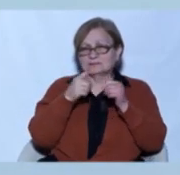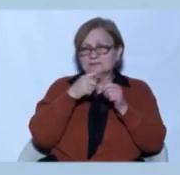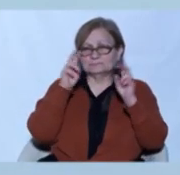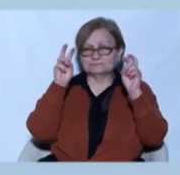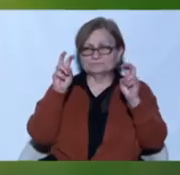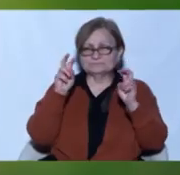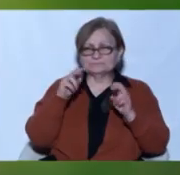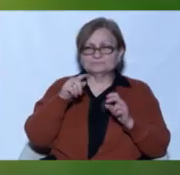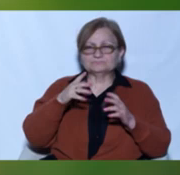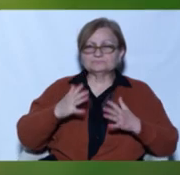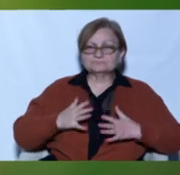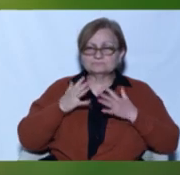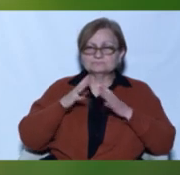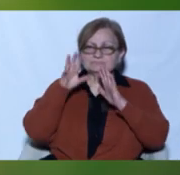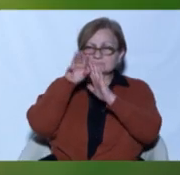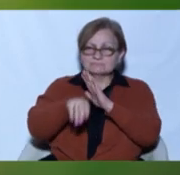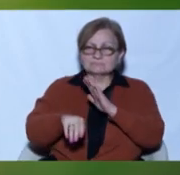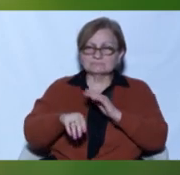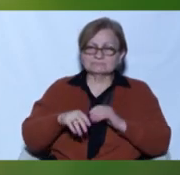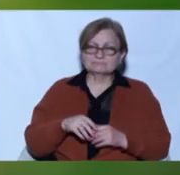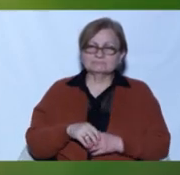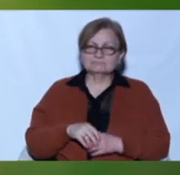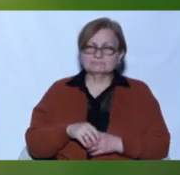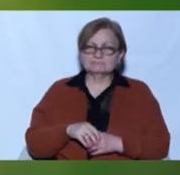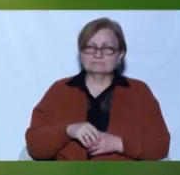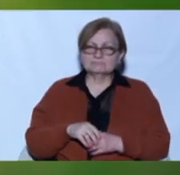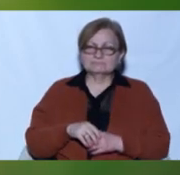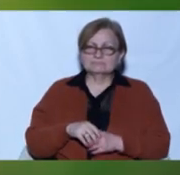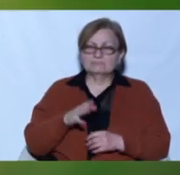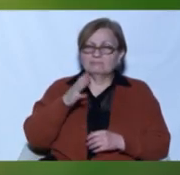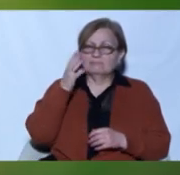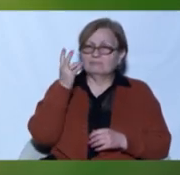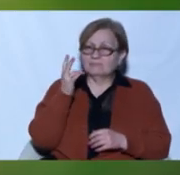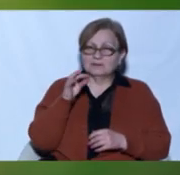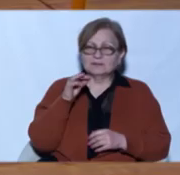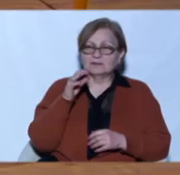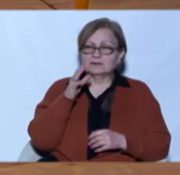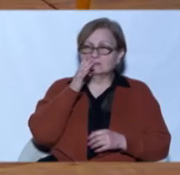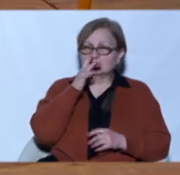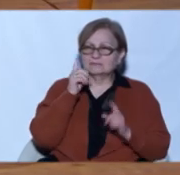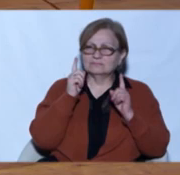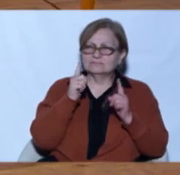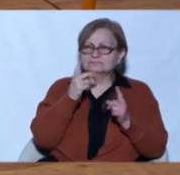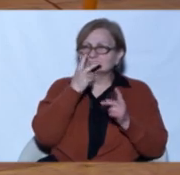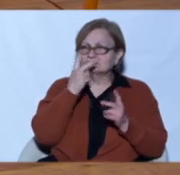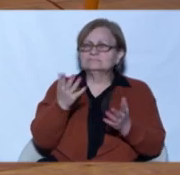კით იმერეთის პეიზაჟია. მაგრამ როგორი კონკრეტული, როგორი ცხადი,